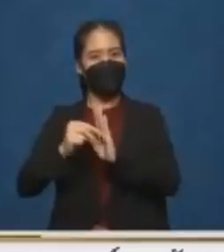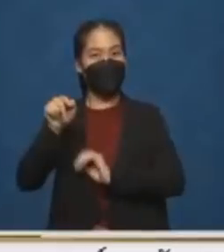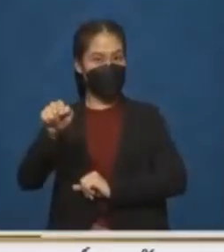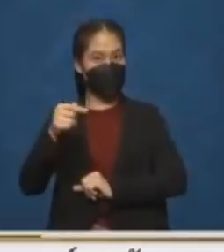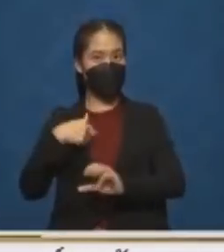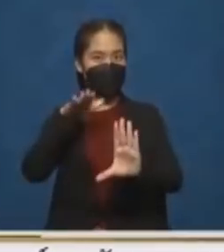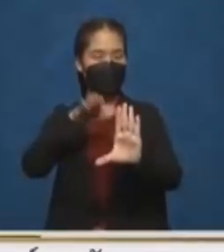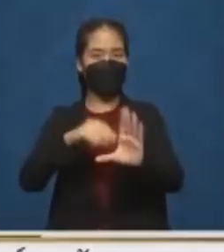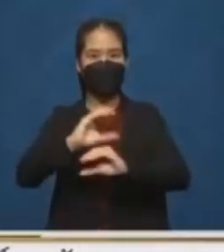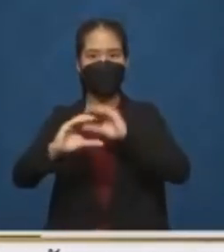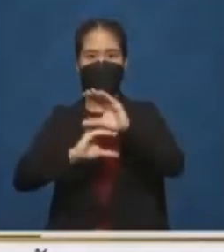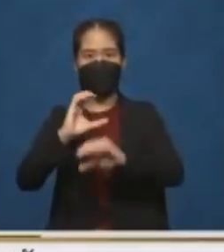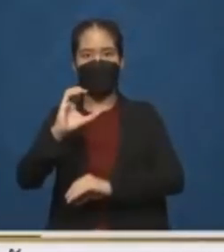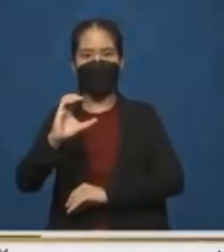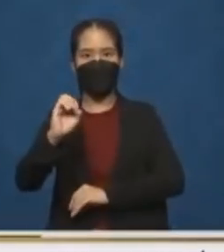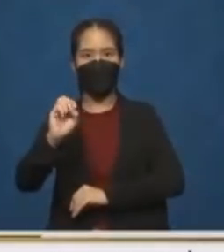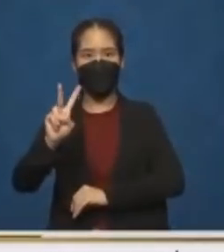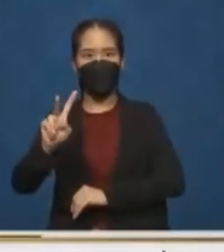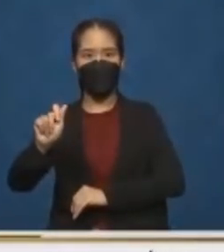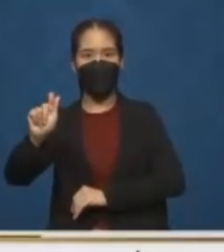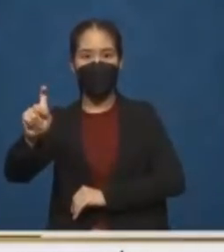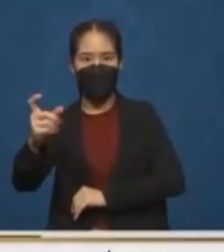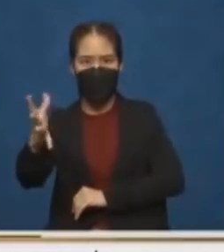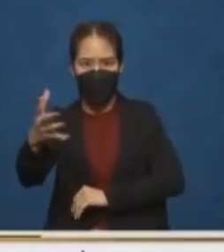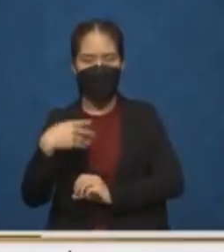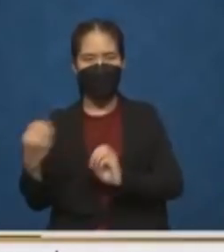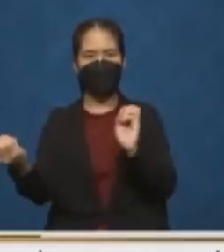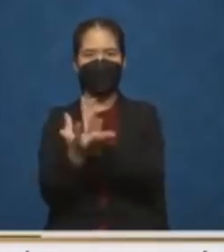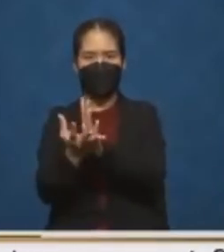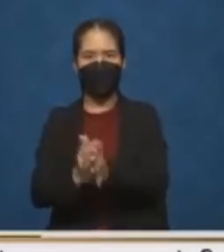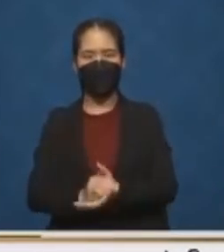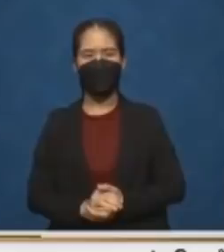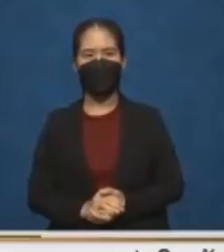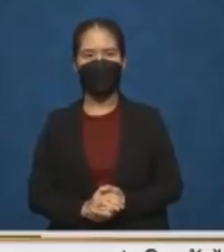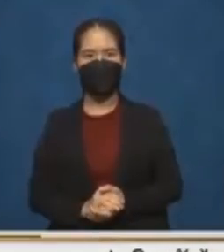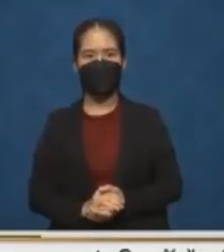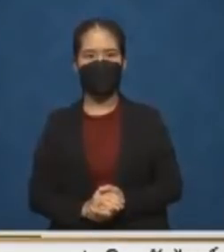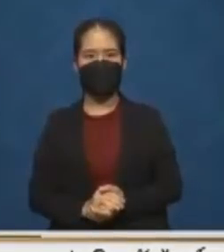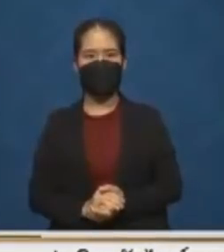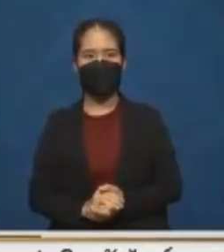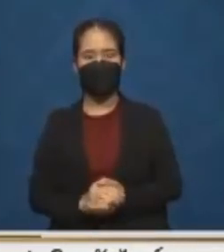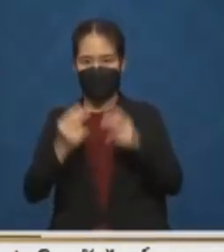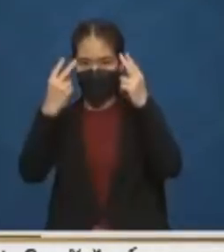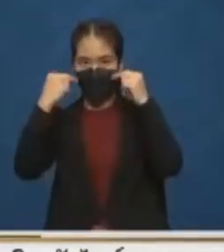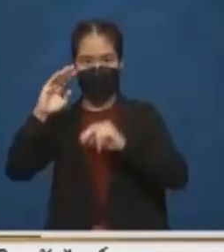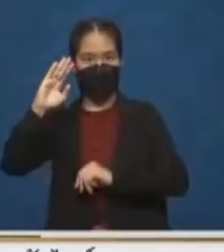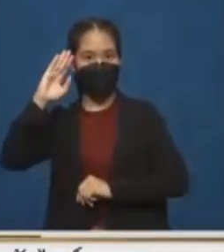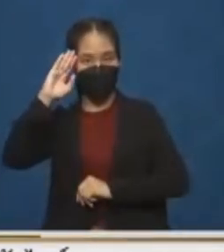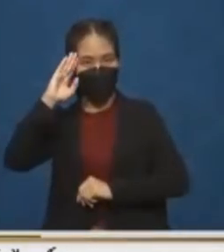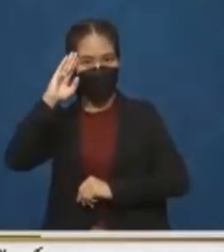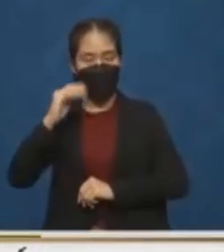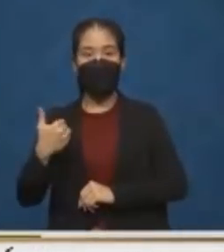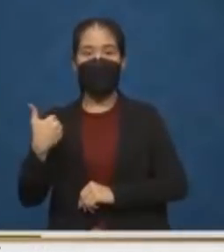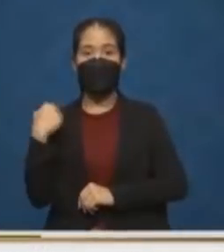ทำให้ประเทศขาดแนวัคซีน ยังไมพอ ธรรธัณฑ์ผลเอกประยุติยังเพิกเฉยต่ข้อเรีก